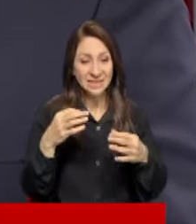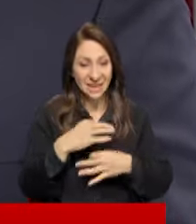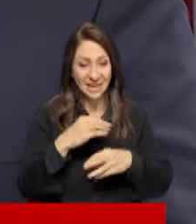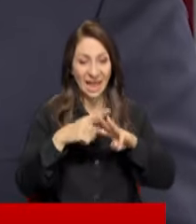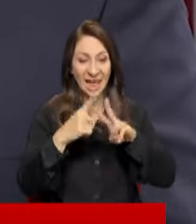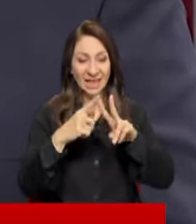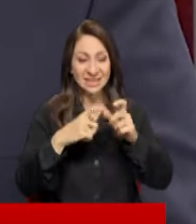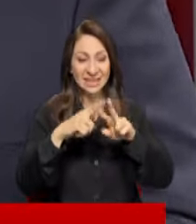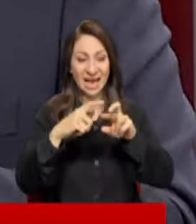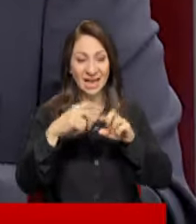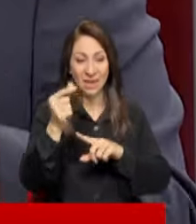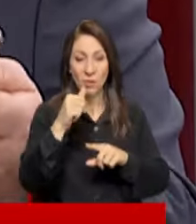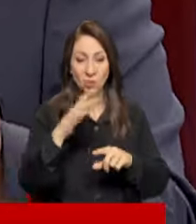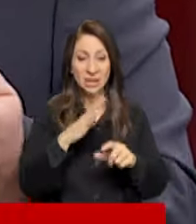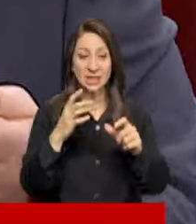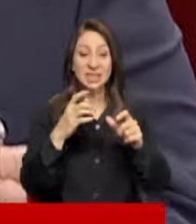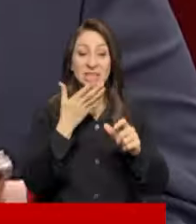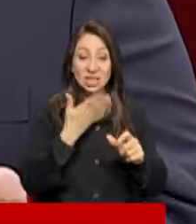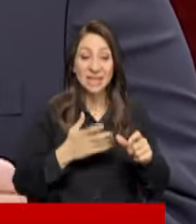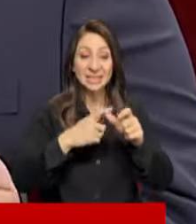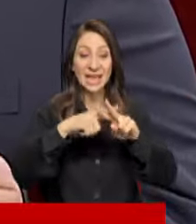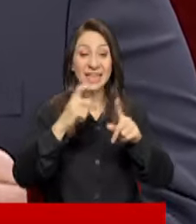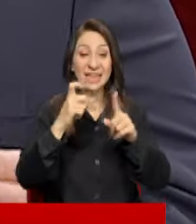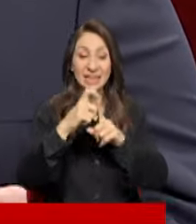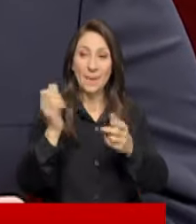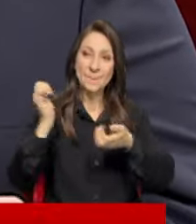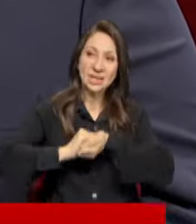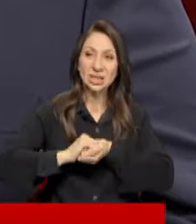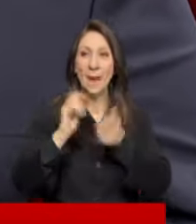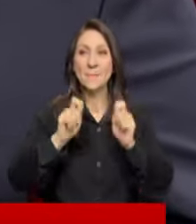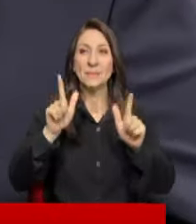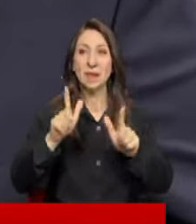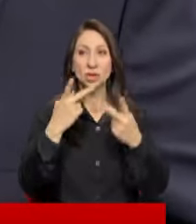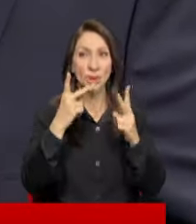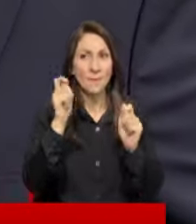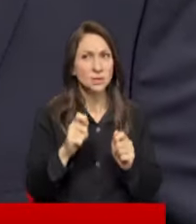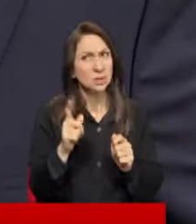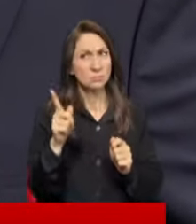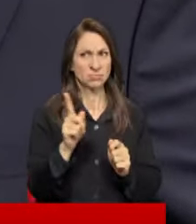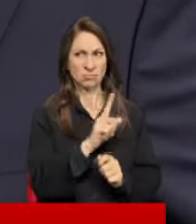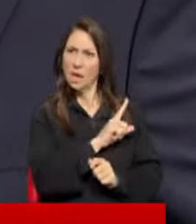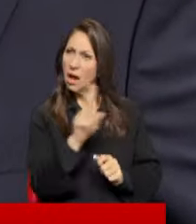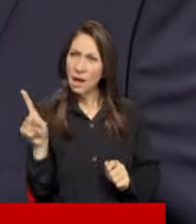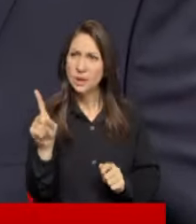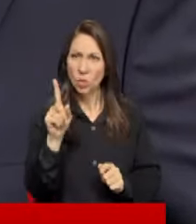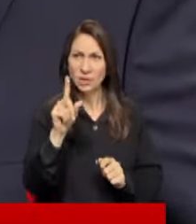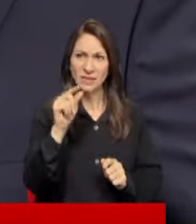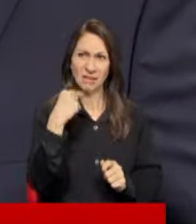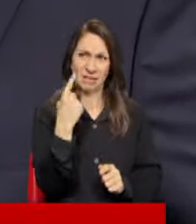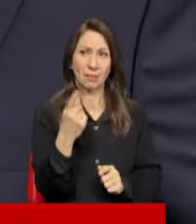Ensarioğlu hatırlayın Şeyh Said'le barışmalıyız diye bir şey açıklama yapmıştı. Ben de demiştim ki o